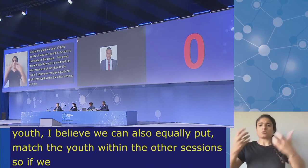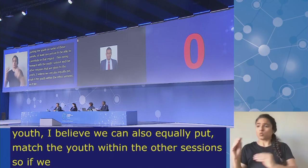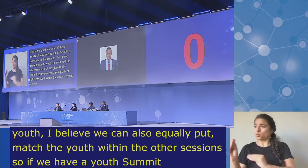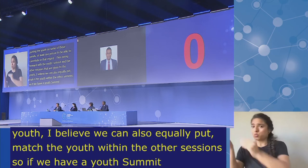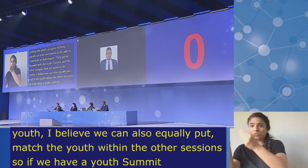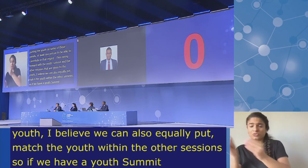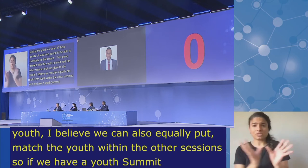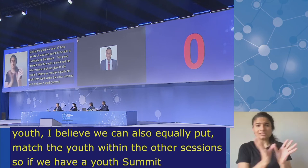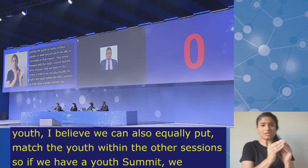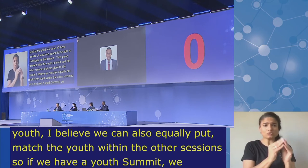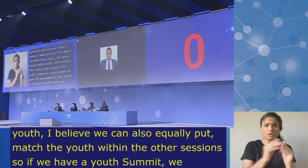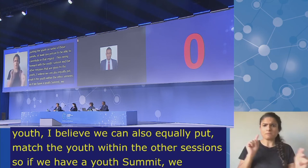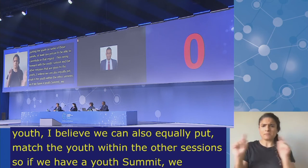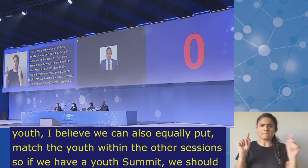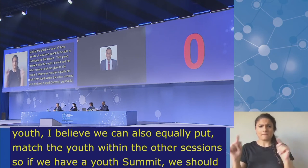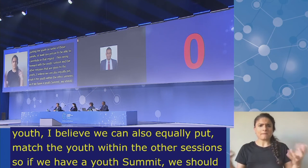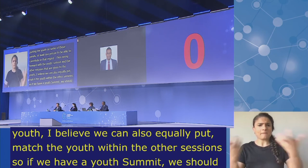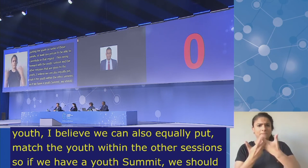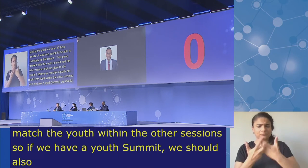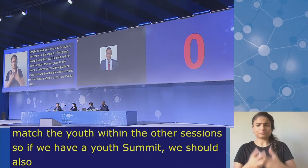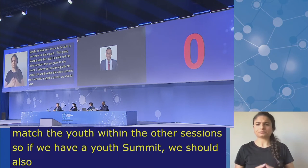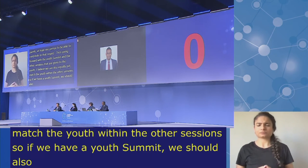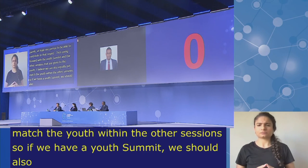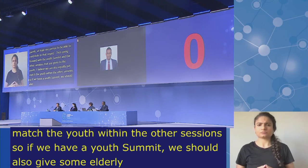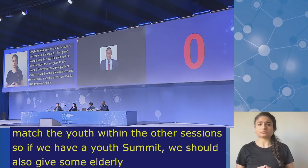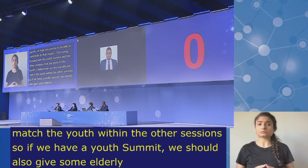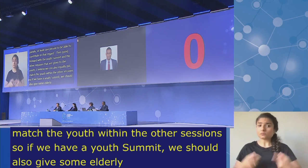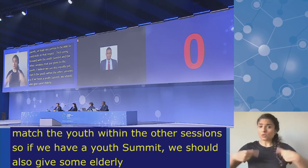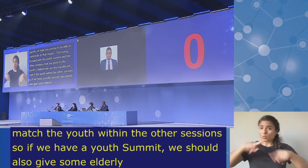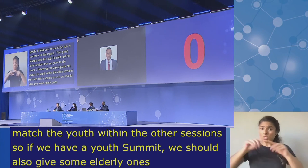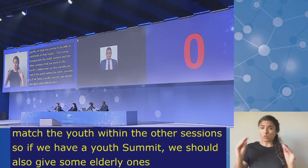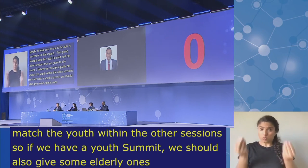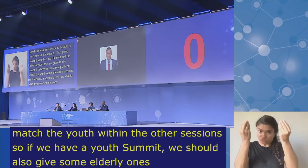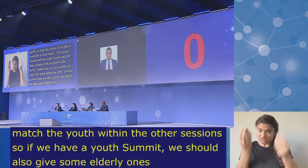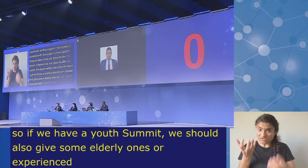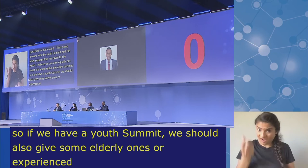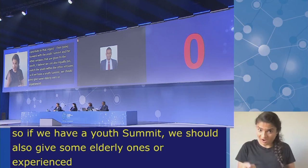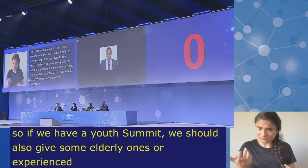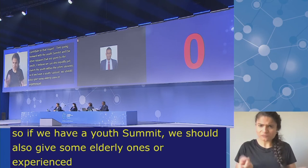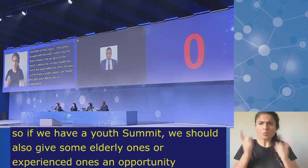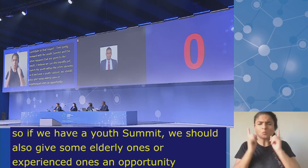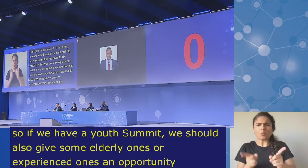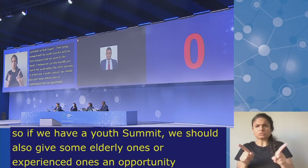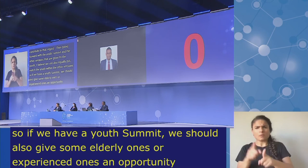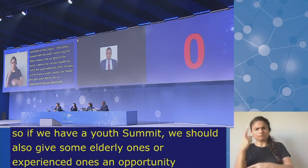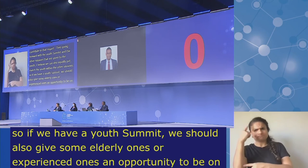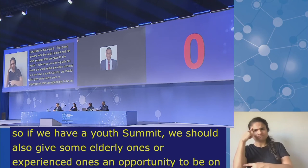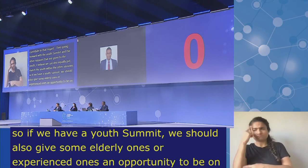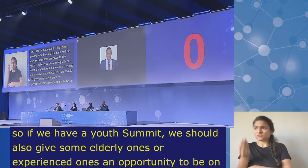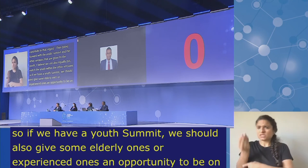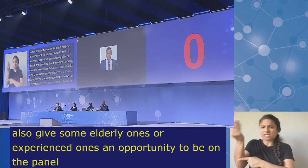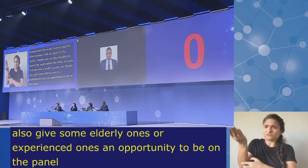и сделать так, чтобы голос молодых также слышался во время саммита, как и во время